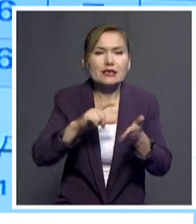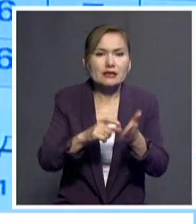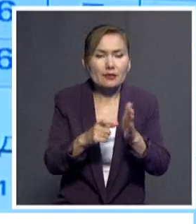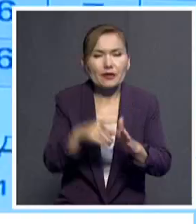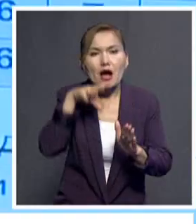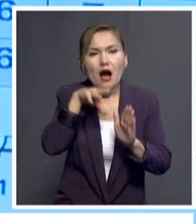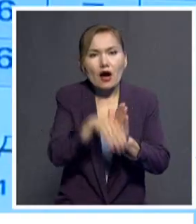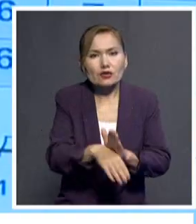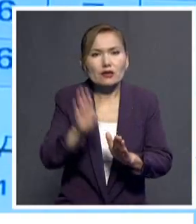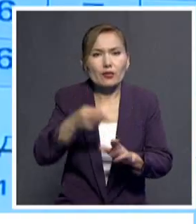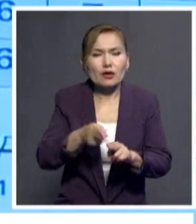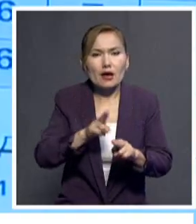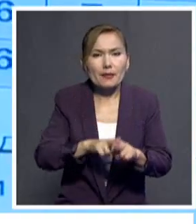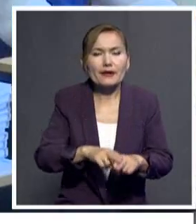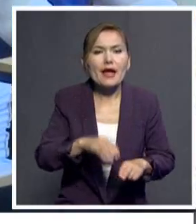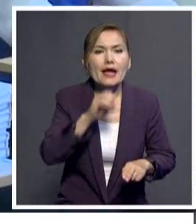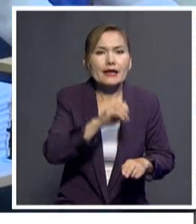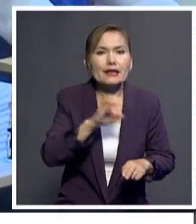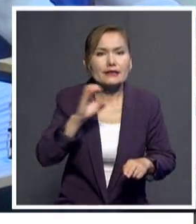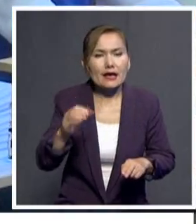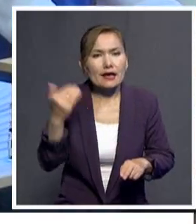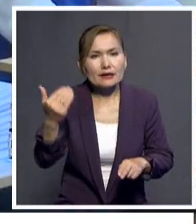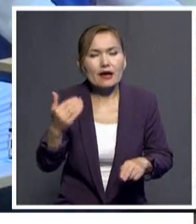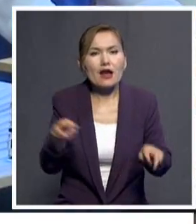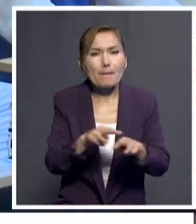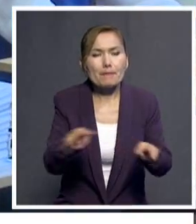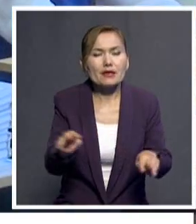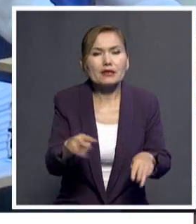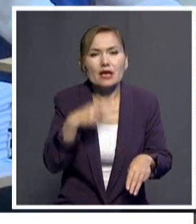ауысты. Ерлан Сағадиев жаңа бағдарламаға қажетті оқулықтар